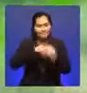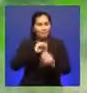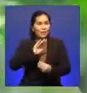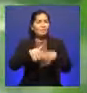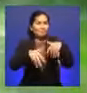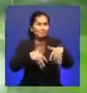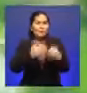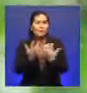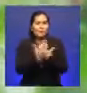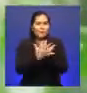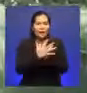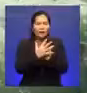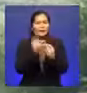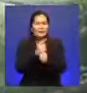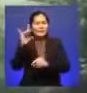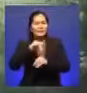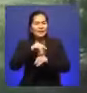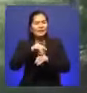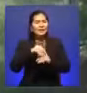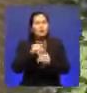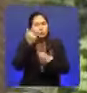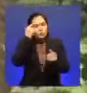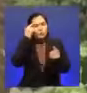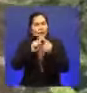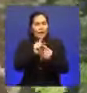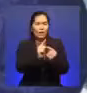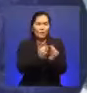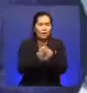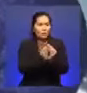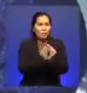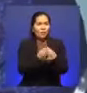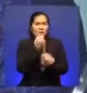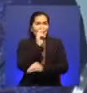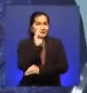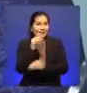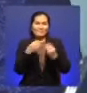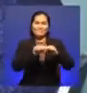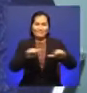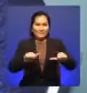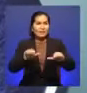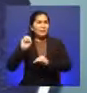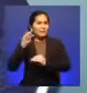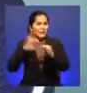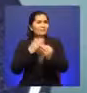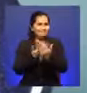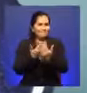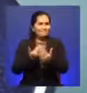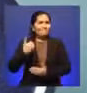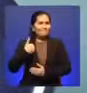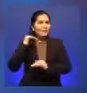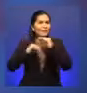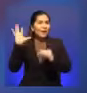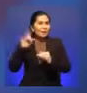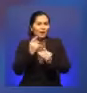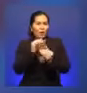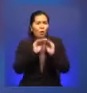การปลูกผักและเลี้ยงสัตว์เพื่อเป็นอาหารกลางวันให้กับเด็กๆในโรงเรียนอีกด้วยสวัสดิการที่เป็นตัวเงินก็มีนะครับเขาพัฒนามาจากกลุ่มออมวันละบ